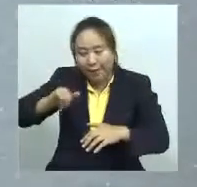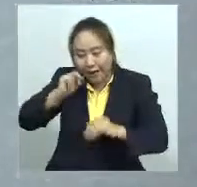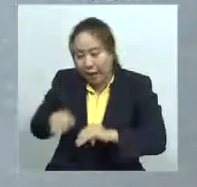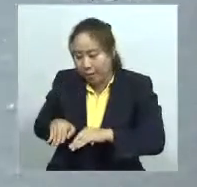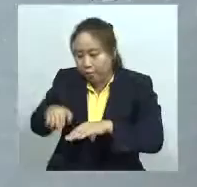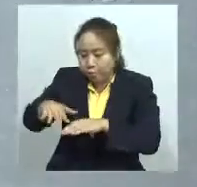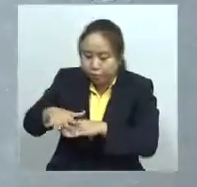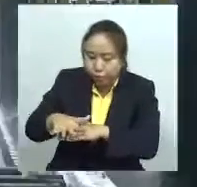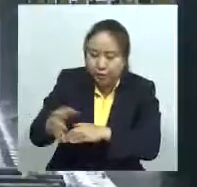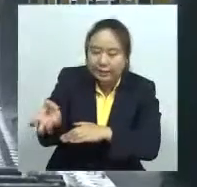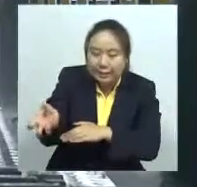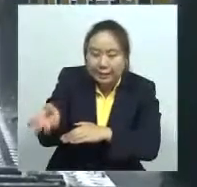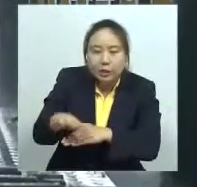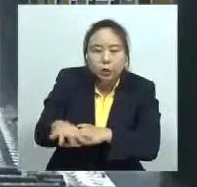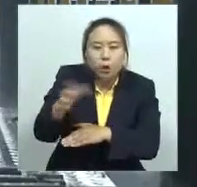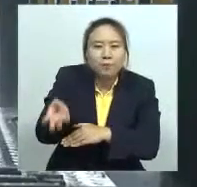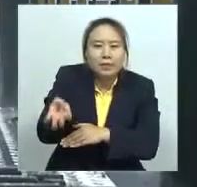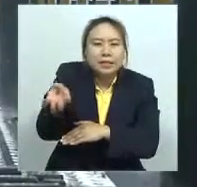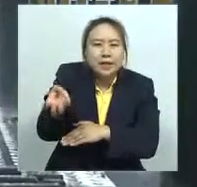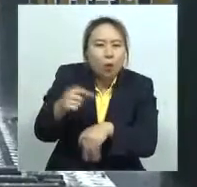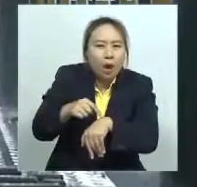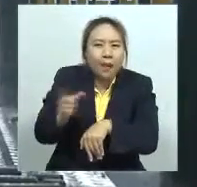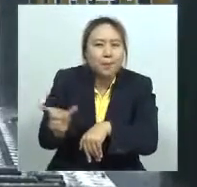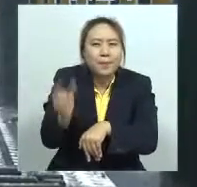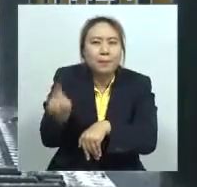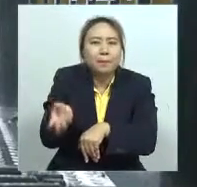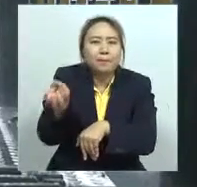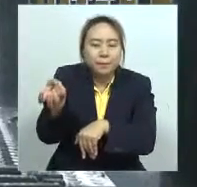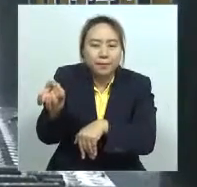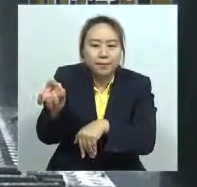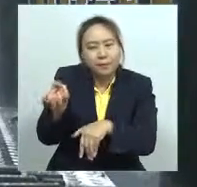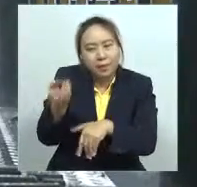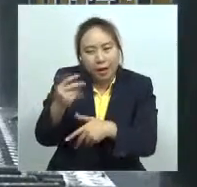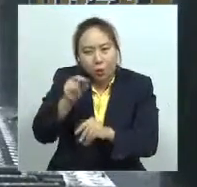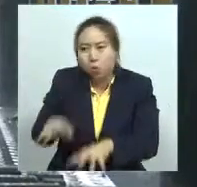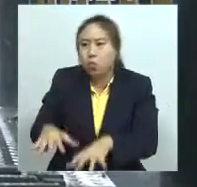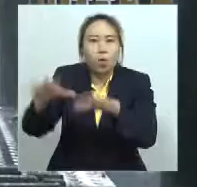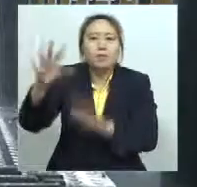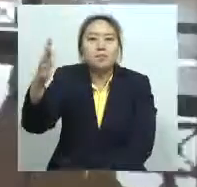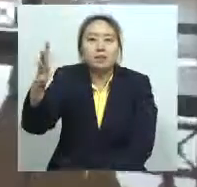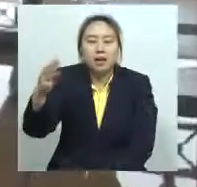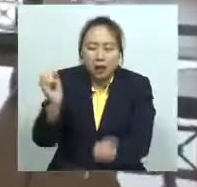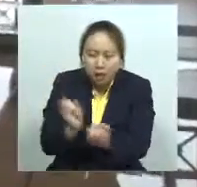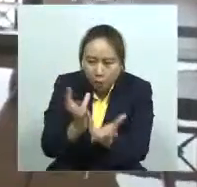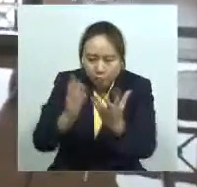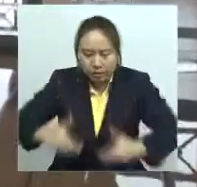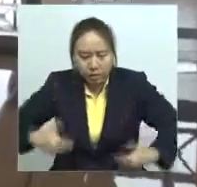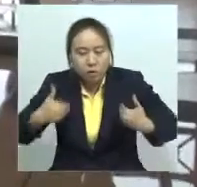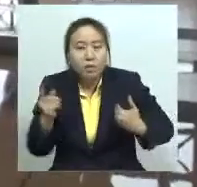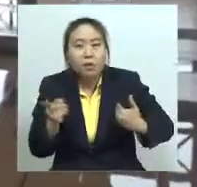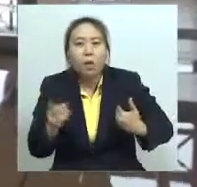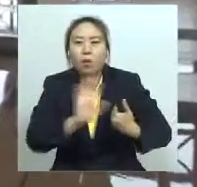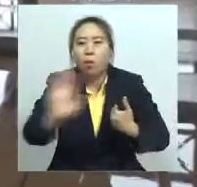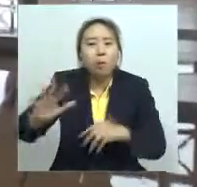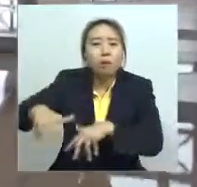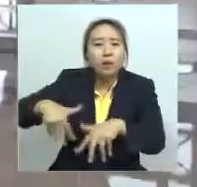ยและรอระบายอยู่บ้างแต่เป็นเพียงระยะเวลาสั้นๆเท่านั้นไม่ถึงกับท่วมหรือส่งผลกระทบต่อการใช้ชีวิตประจำวันของ